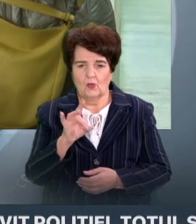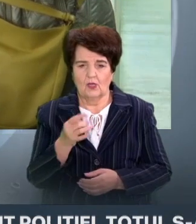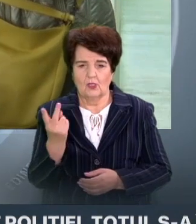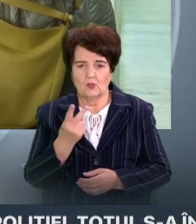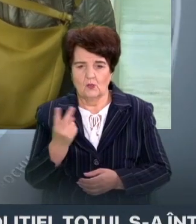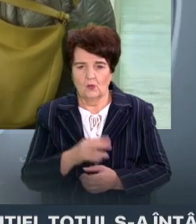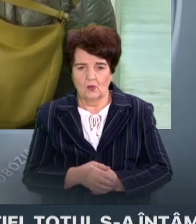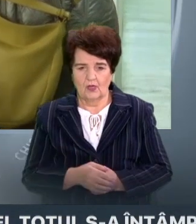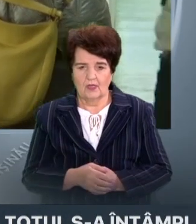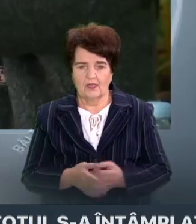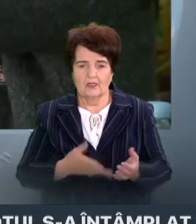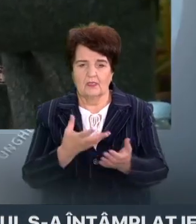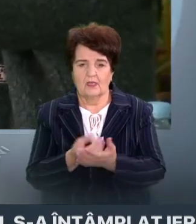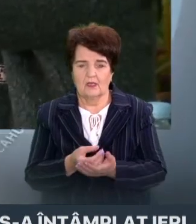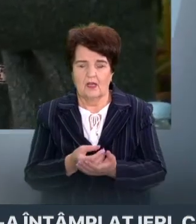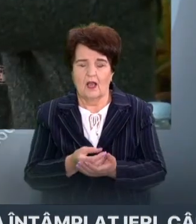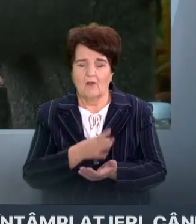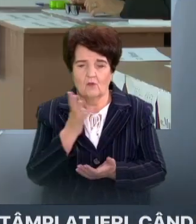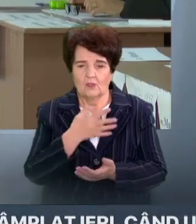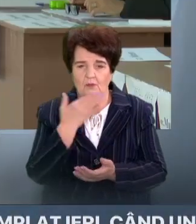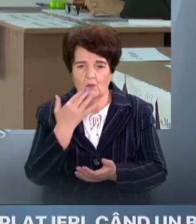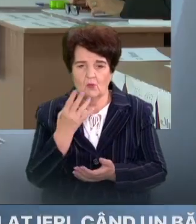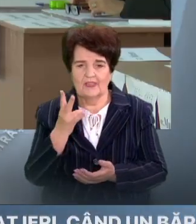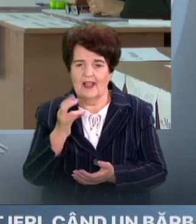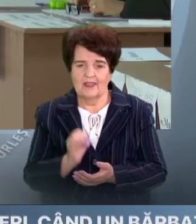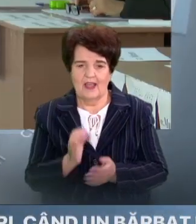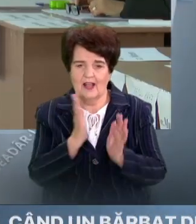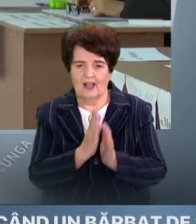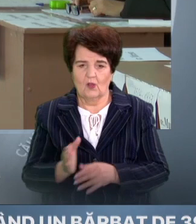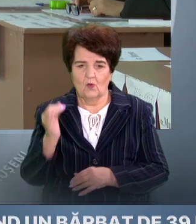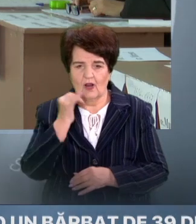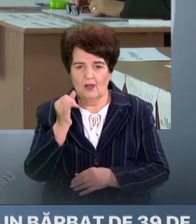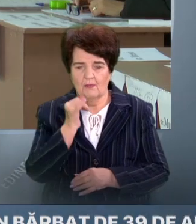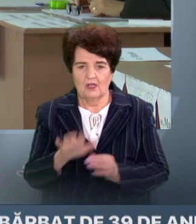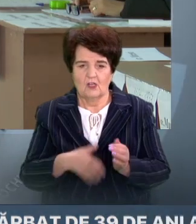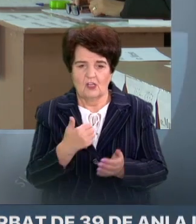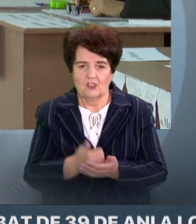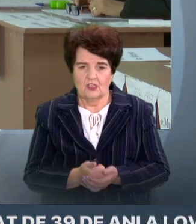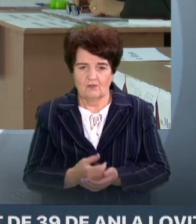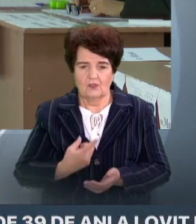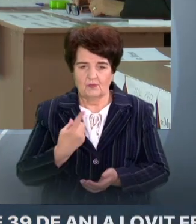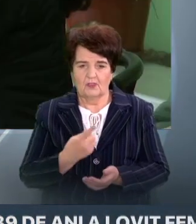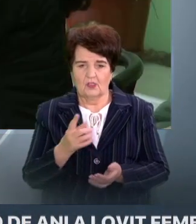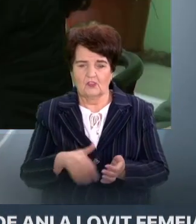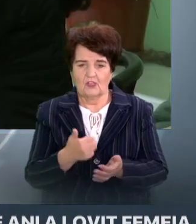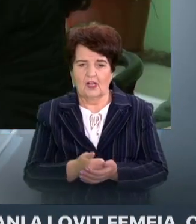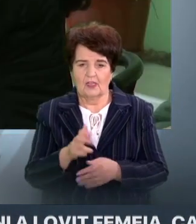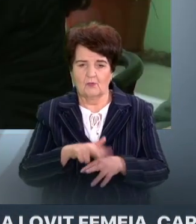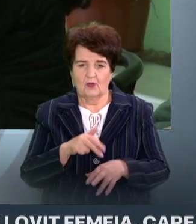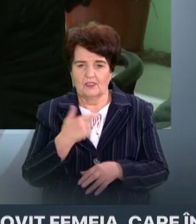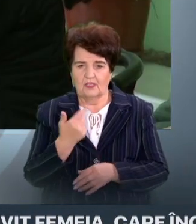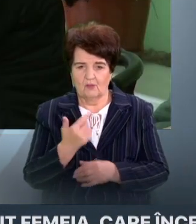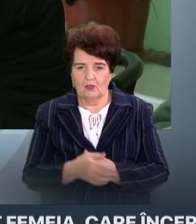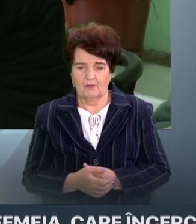s-au asistat mai multe nereguli la Bălți. Despre acest lucru a vorbit ieri inclusiv șeful Inspectoratului General de Poliție.